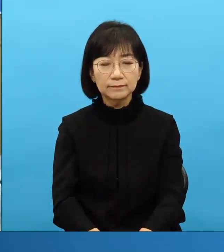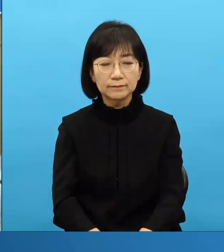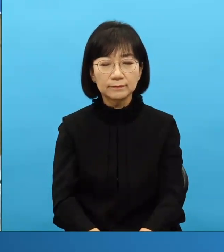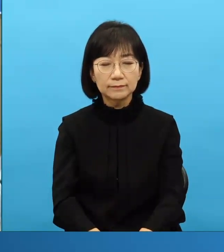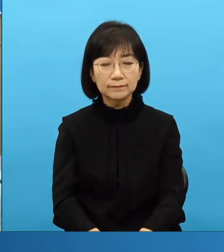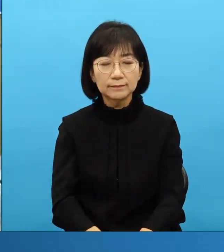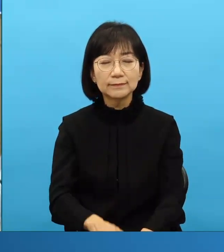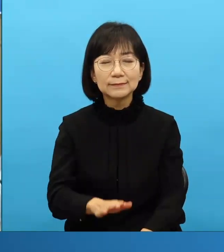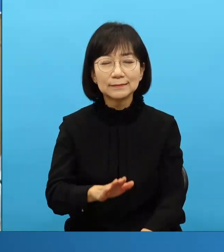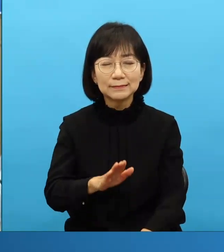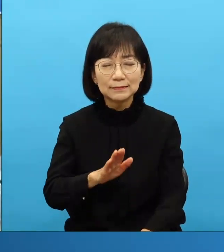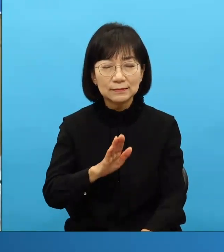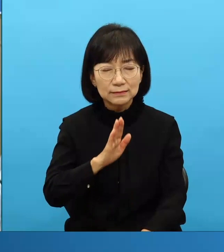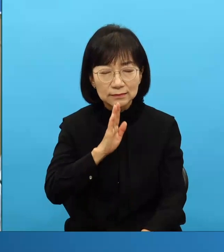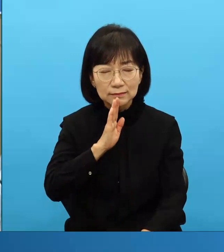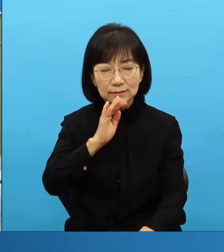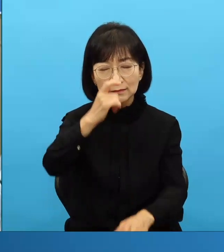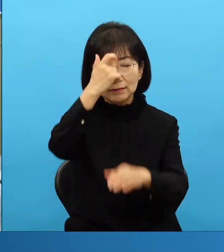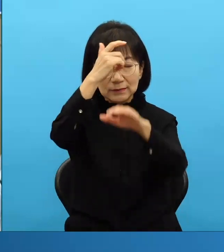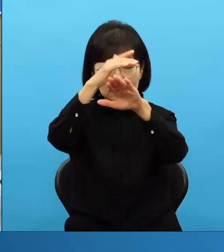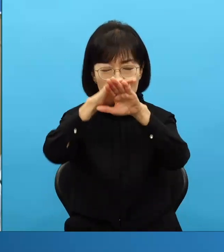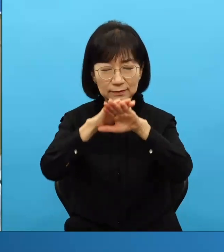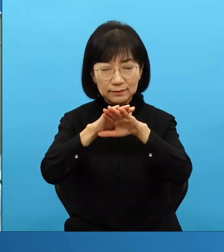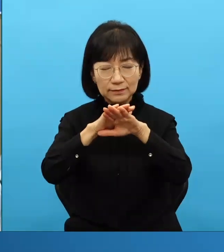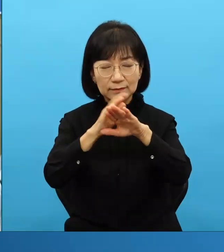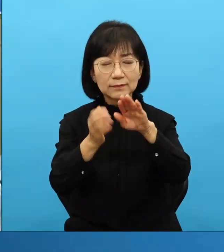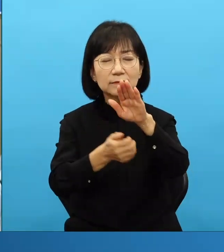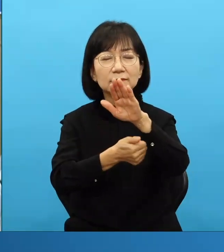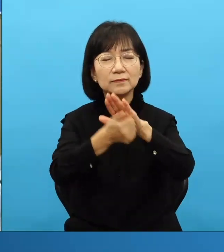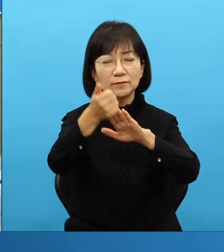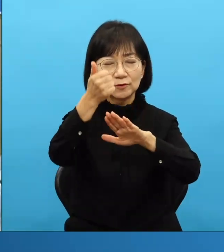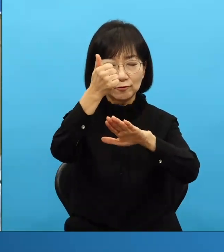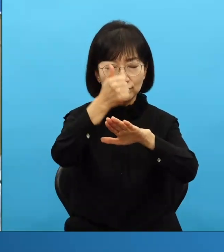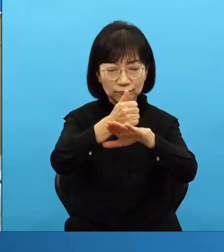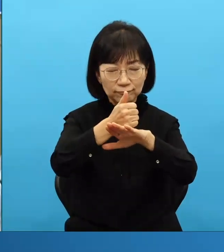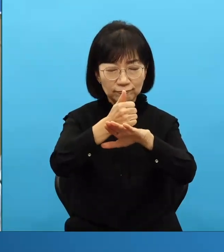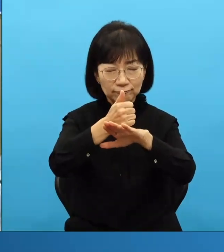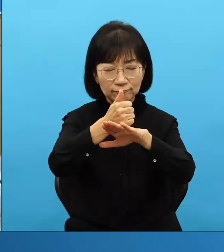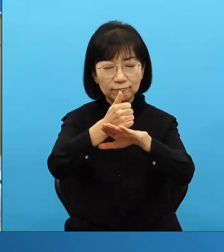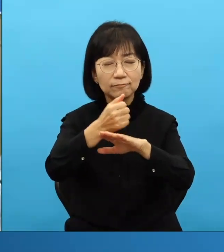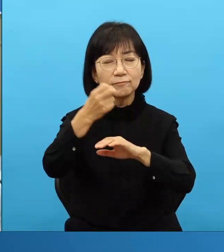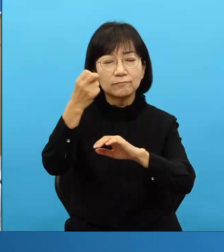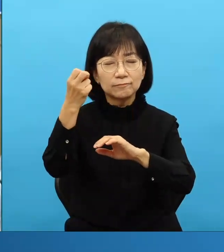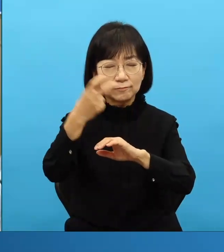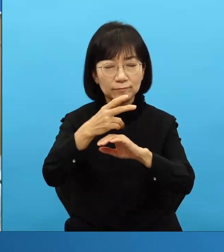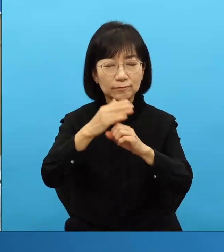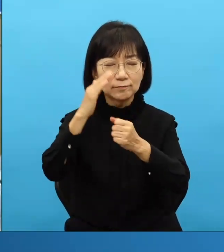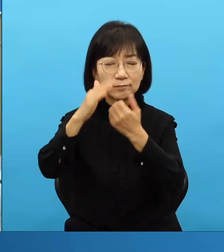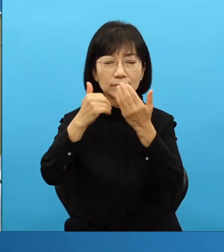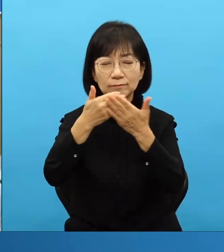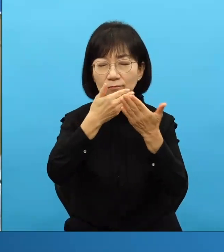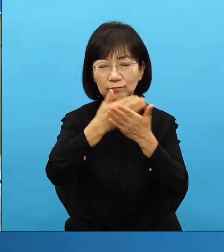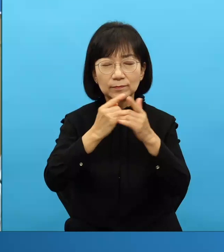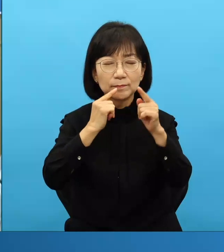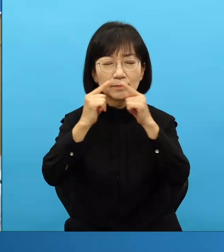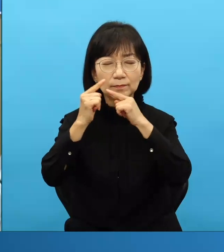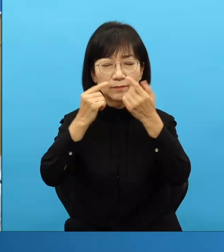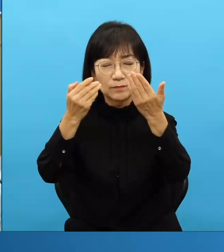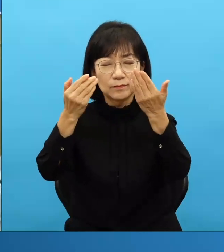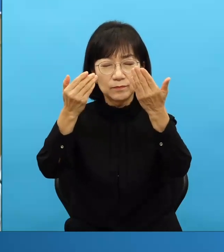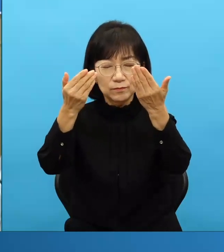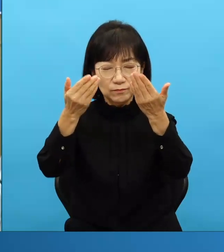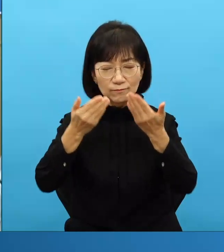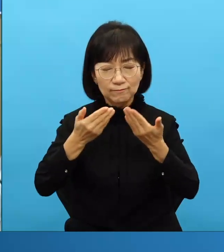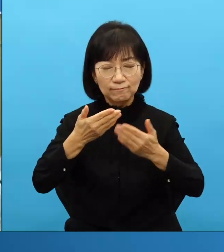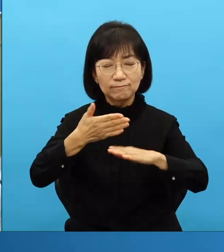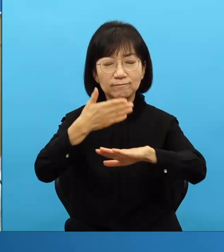참 예배에 성공할 수 있는 하나님의 언약이 선포됨을 감사드립니다. Thank you for proclaiming the covenant where true living worship